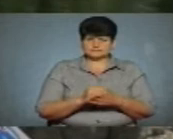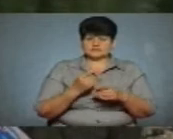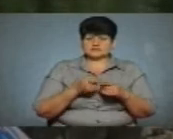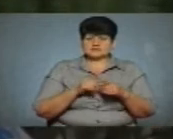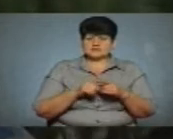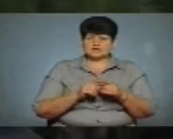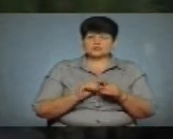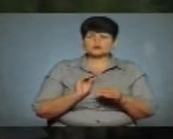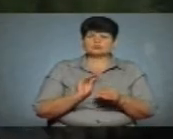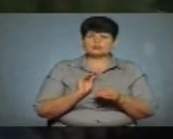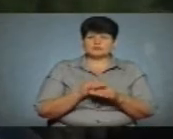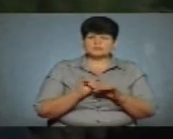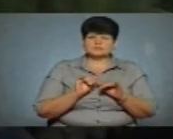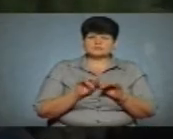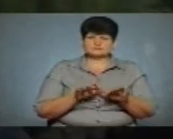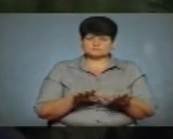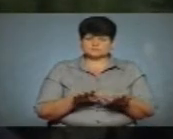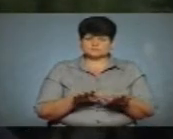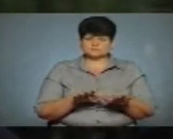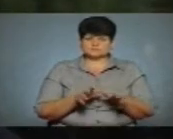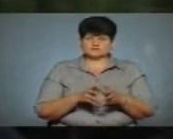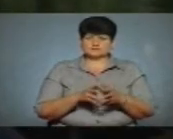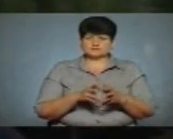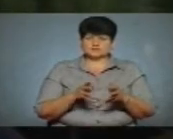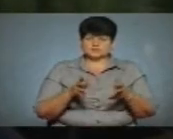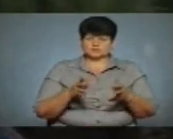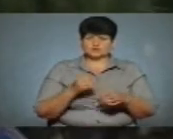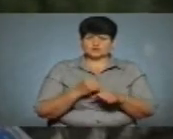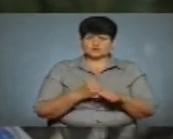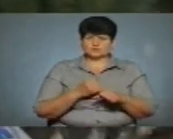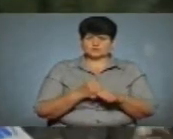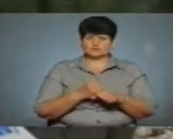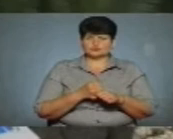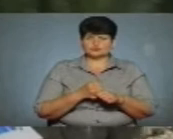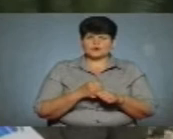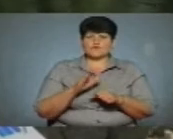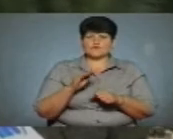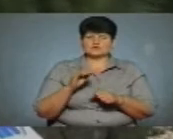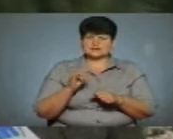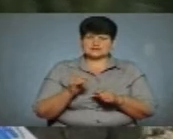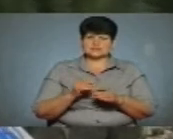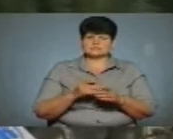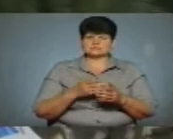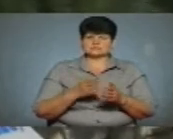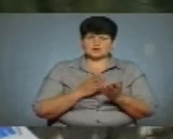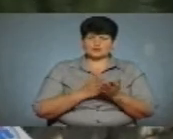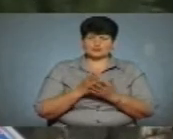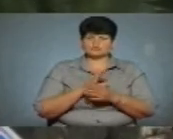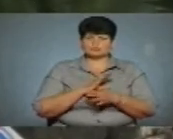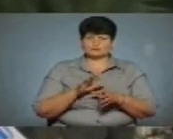додатковий захід, включно з більш інтенсивною роботою аераційних фонтанів, які спрямовані на попередження цвітіння